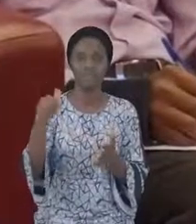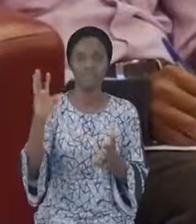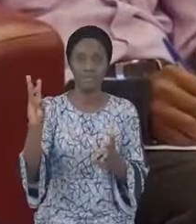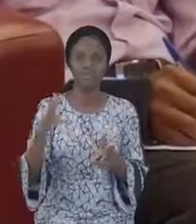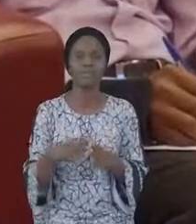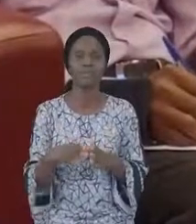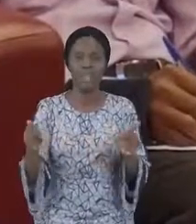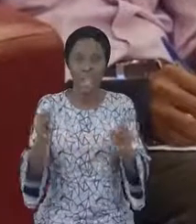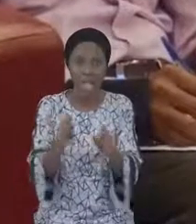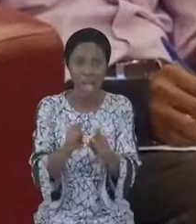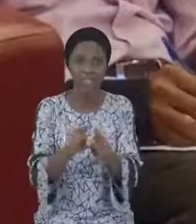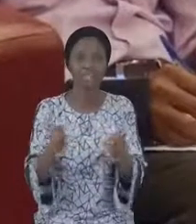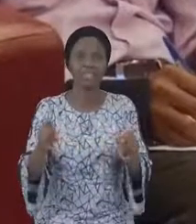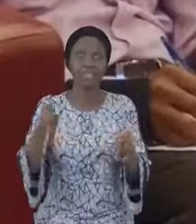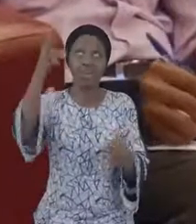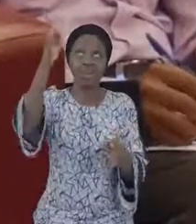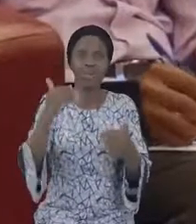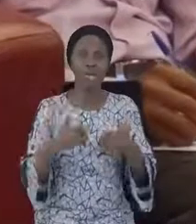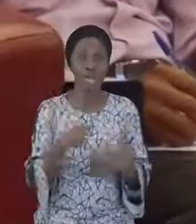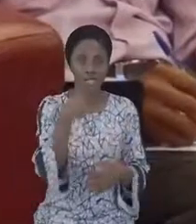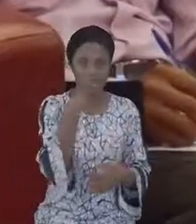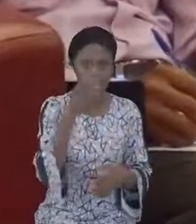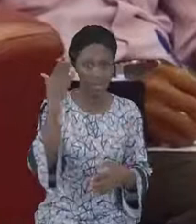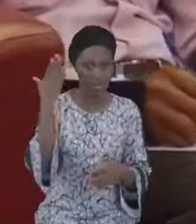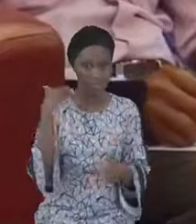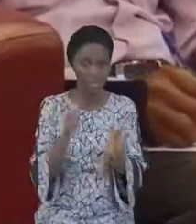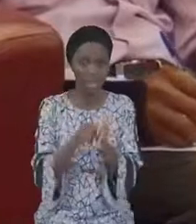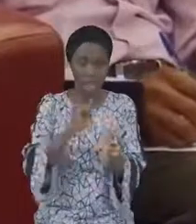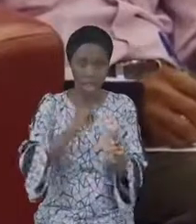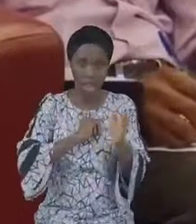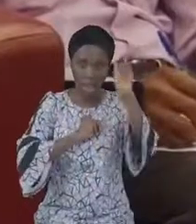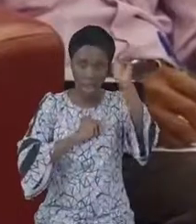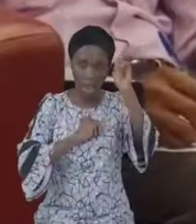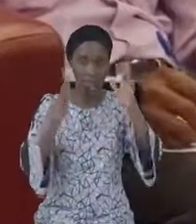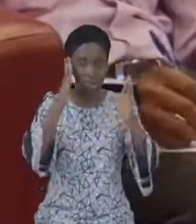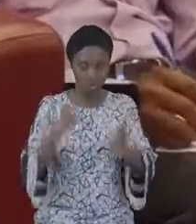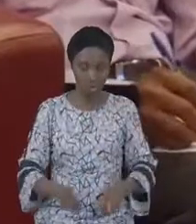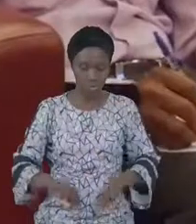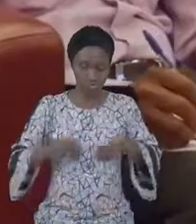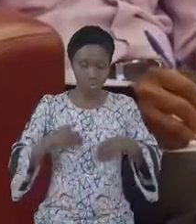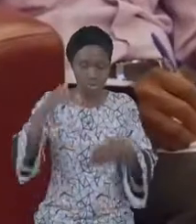Comme Dieu l'a dit, j'habiterai